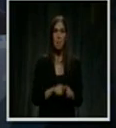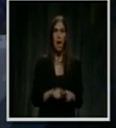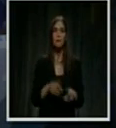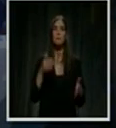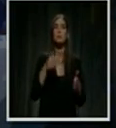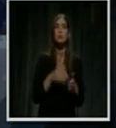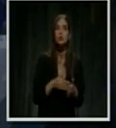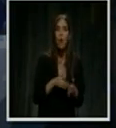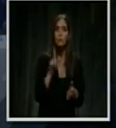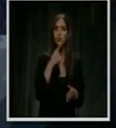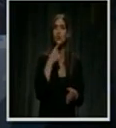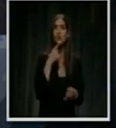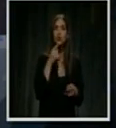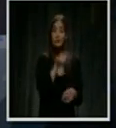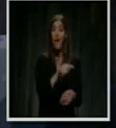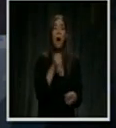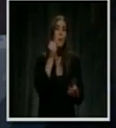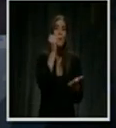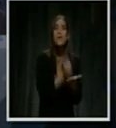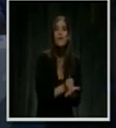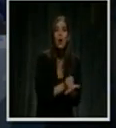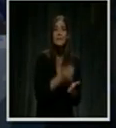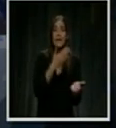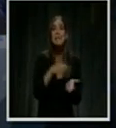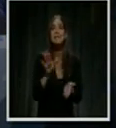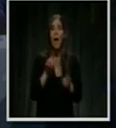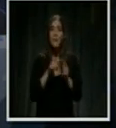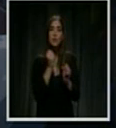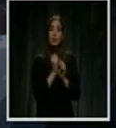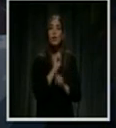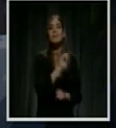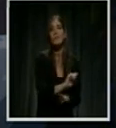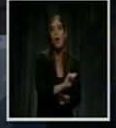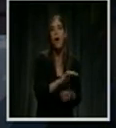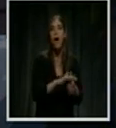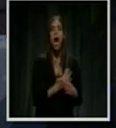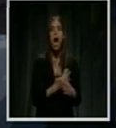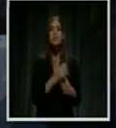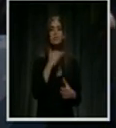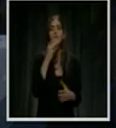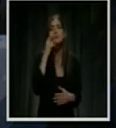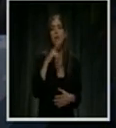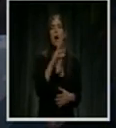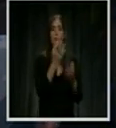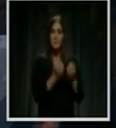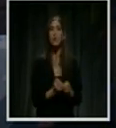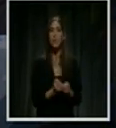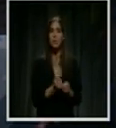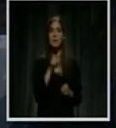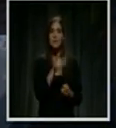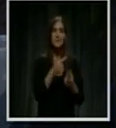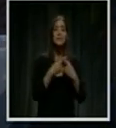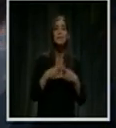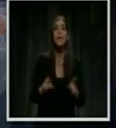ma jirrikonoxxix il-bżonn li jagħti każ is-sindku tiegħu stess x'inhu huwa jgħidlu. Differenza.